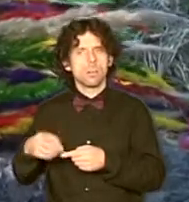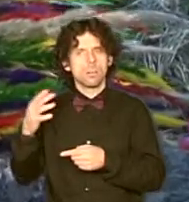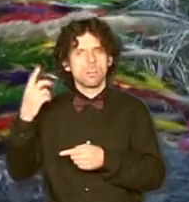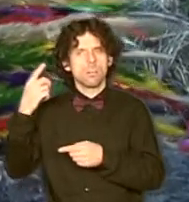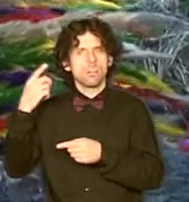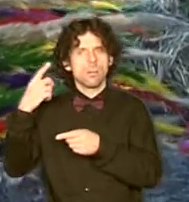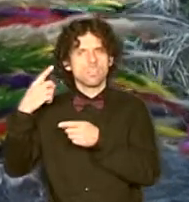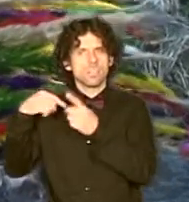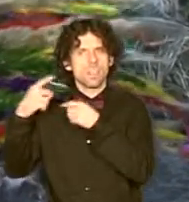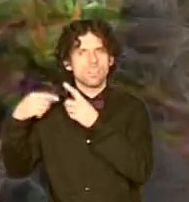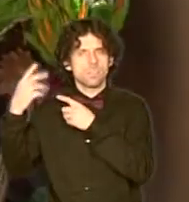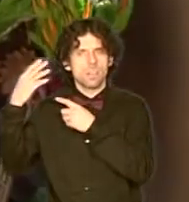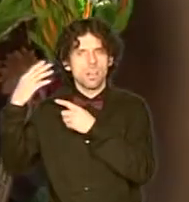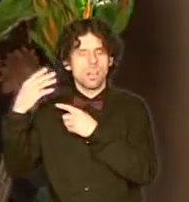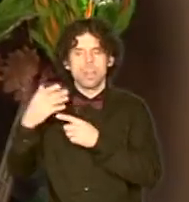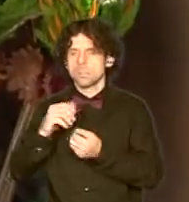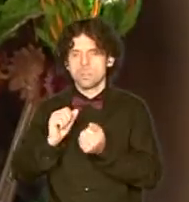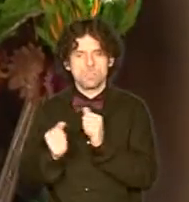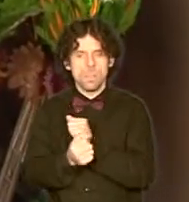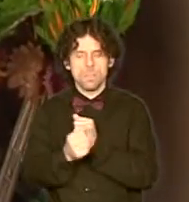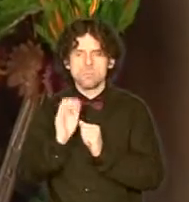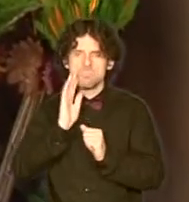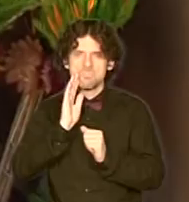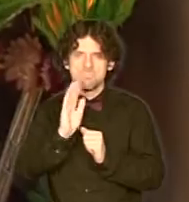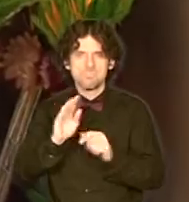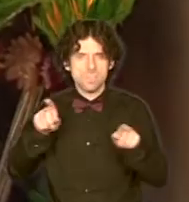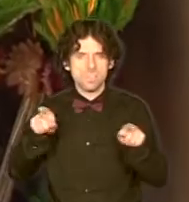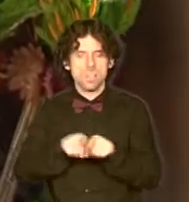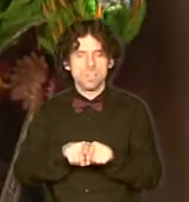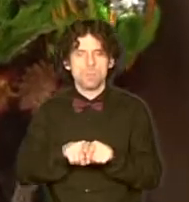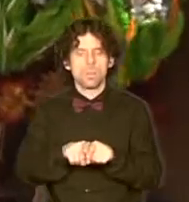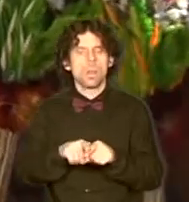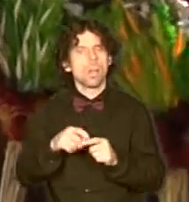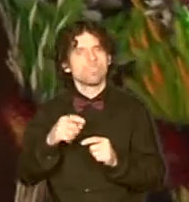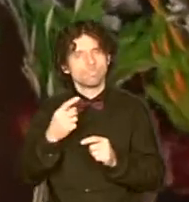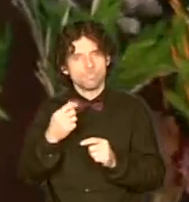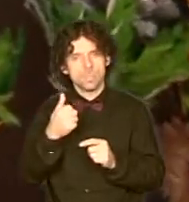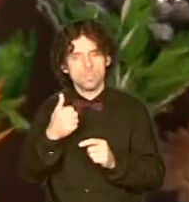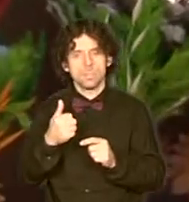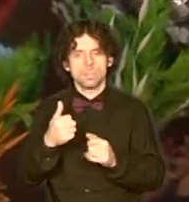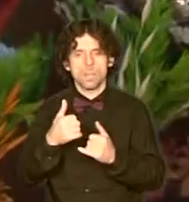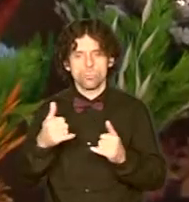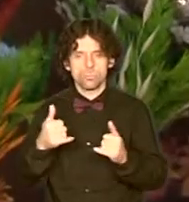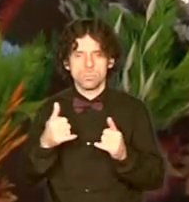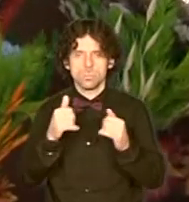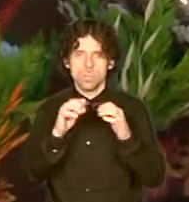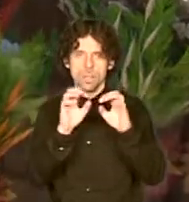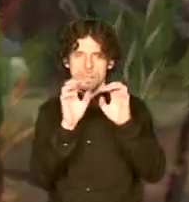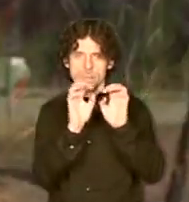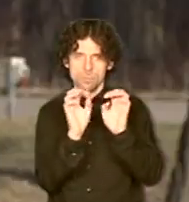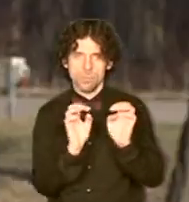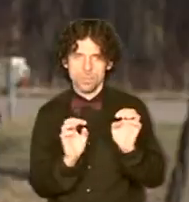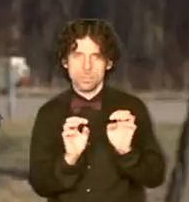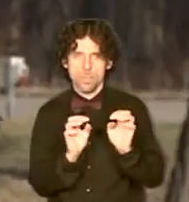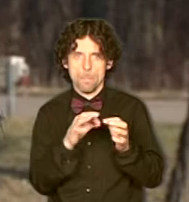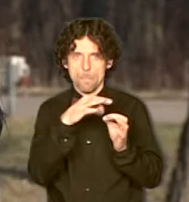tej pory są niezmienne od lat, nie zmieniły się. Jedynie co zróżnicuje to wystrój palem, jakie niesie się